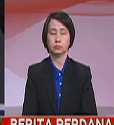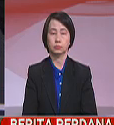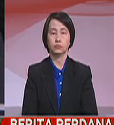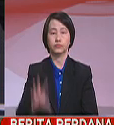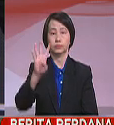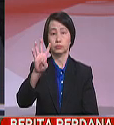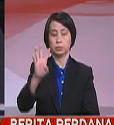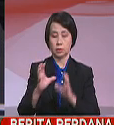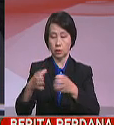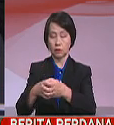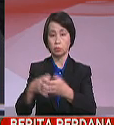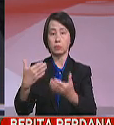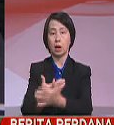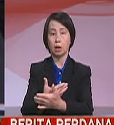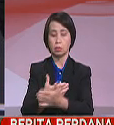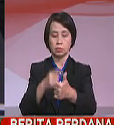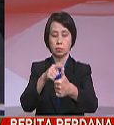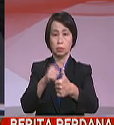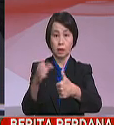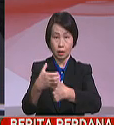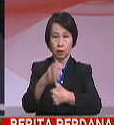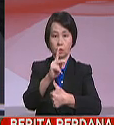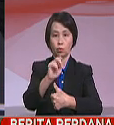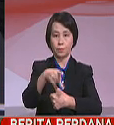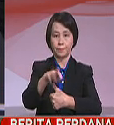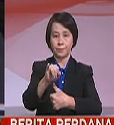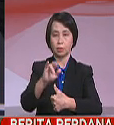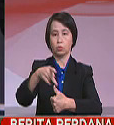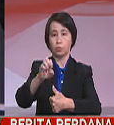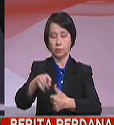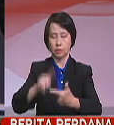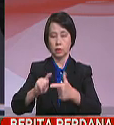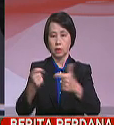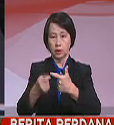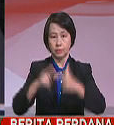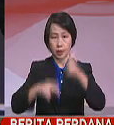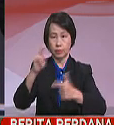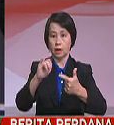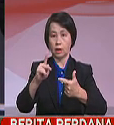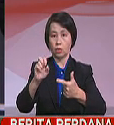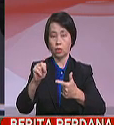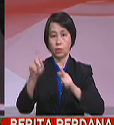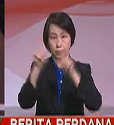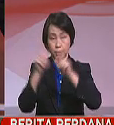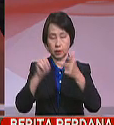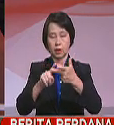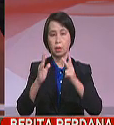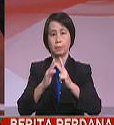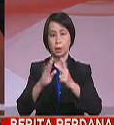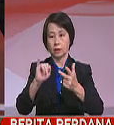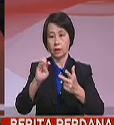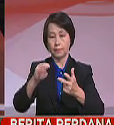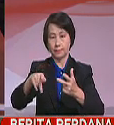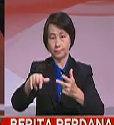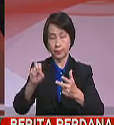4 kluster baru dikenal pasti masing-masing. Kluster Kupi-Kupi, kluster Tapak Bina Ikon Bintang, kluster Bandar Impian